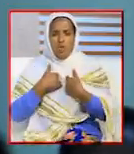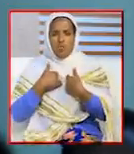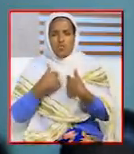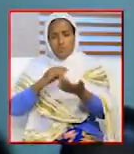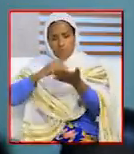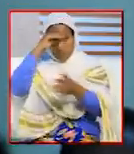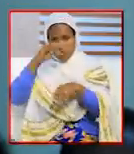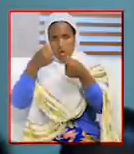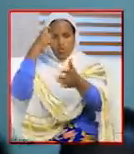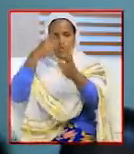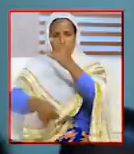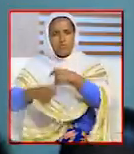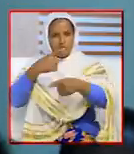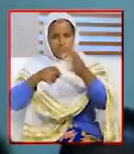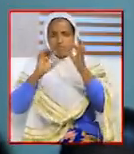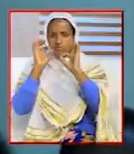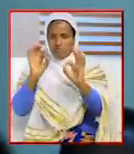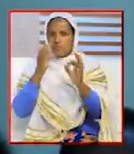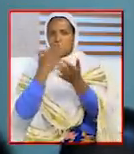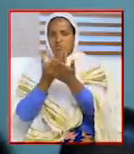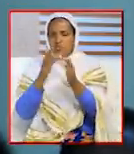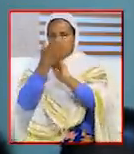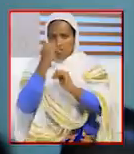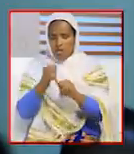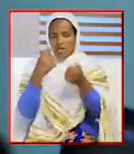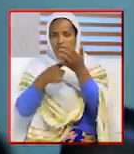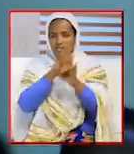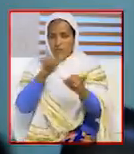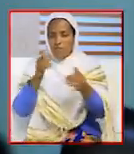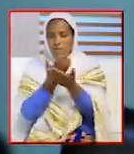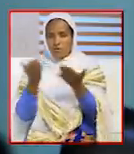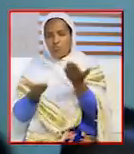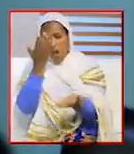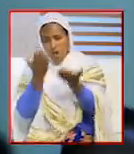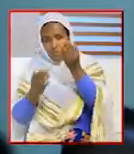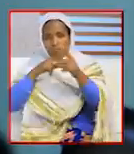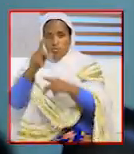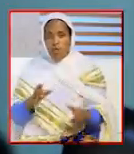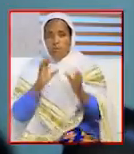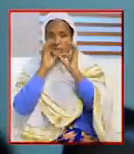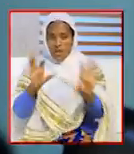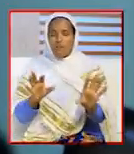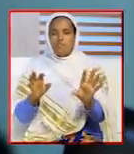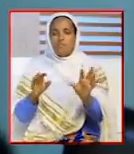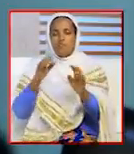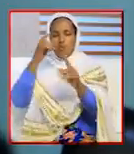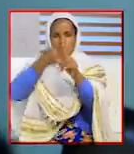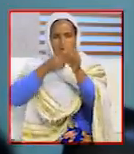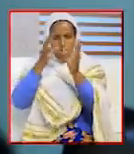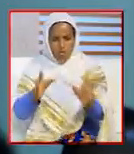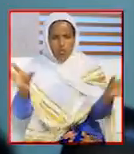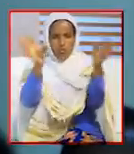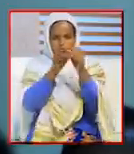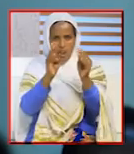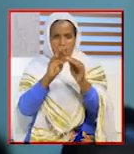ቢኖሩ ውጤታማነቱ ይጎላ ይሆናል። እነዚህ ነገሮች ምናልባት ፕሮግራም እንኳን ባይኖር ባሉት በሆራይ